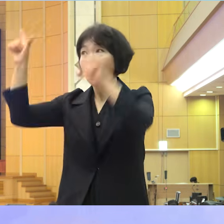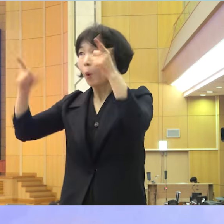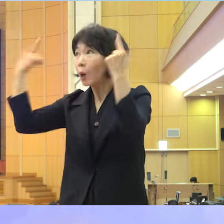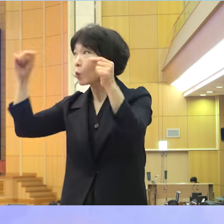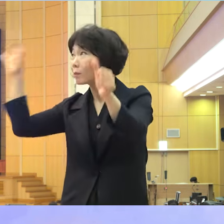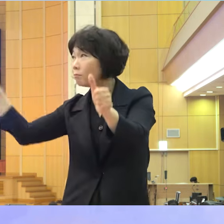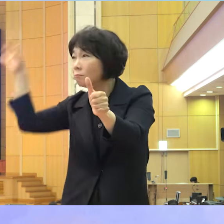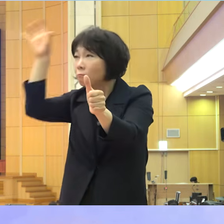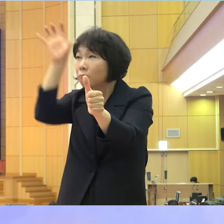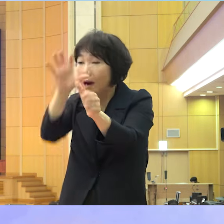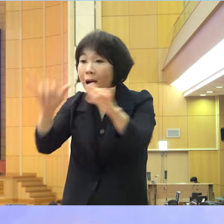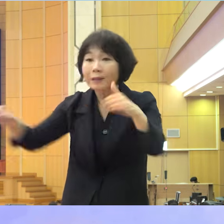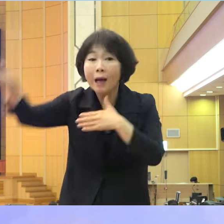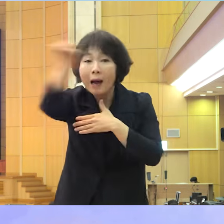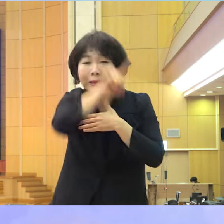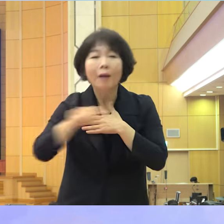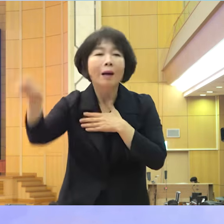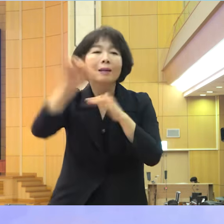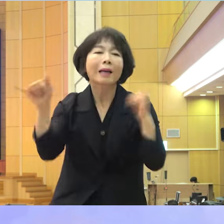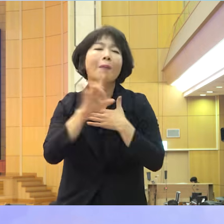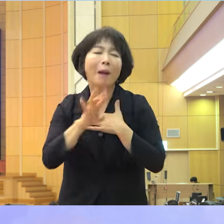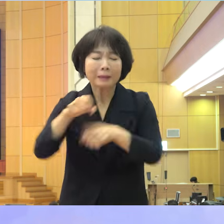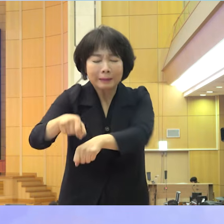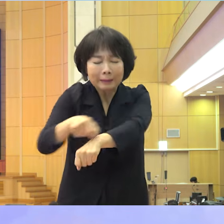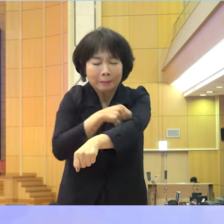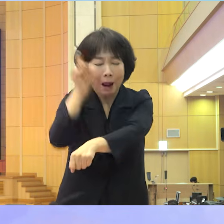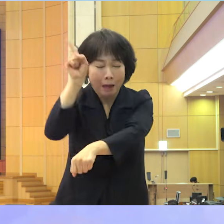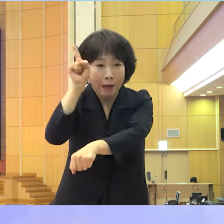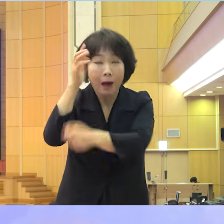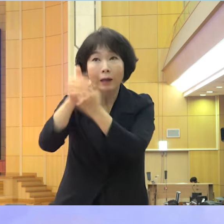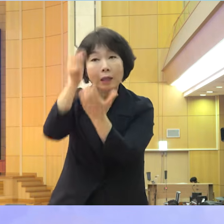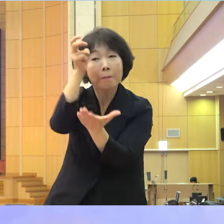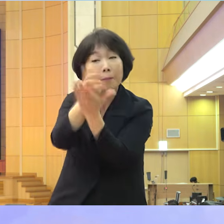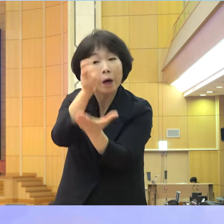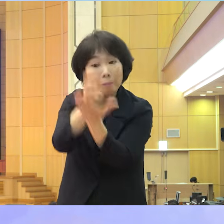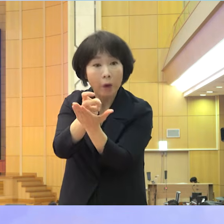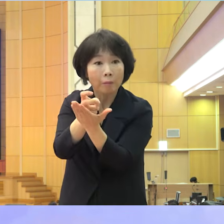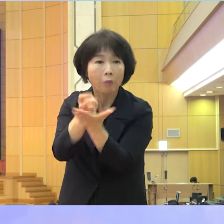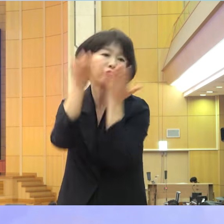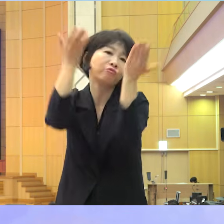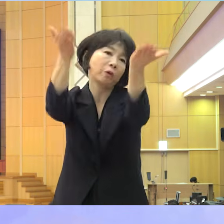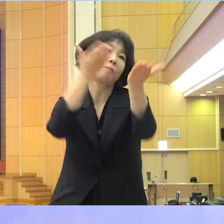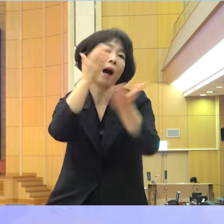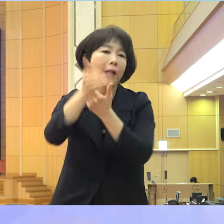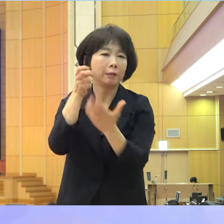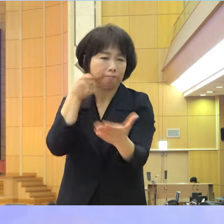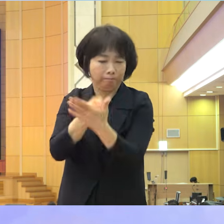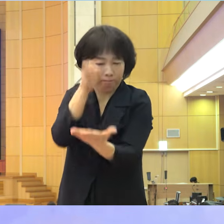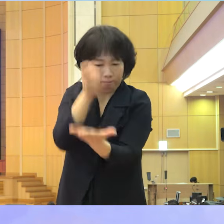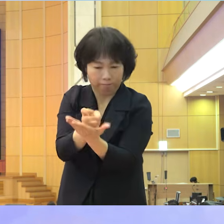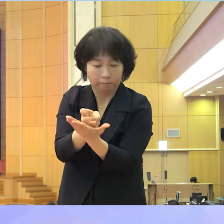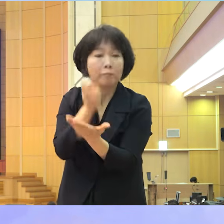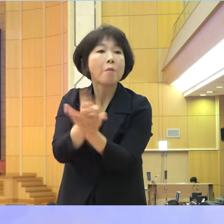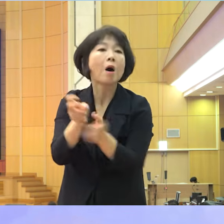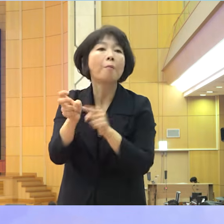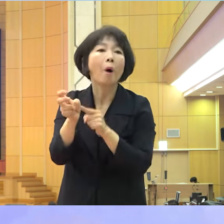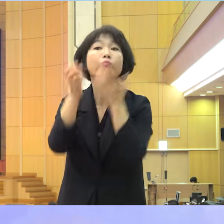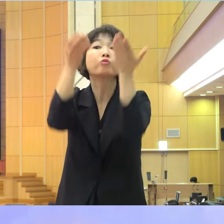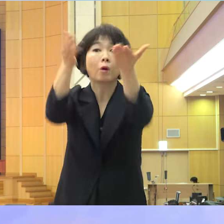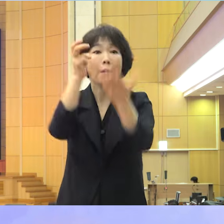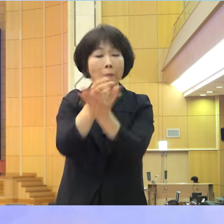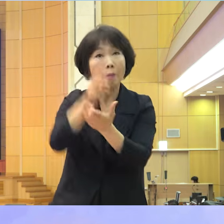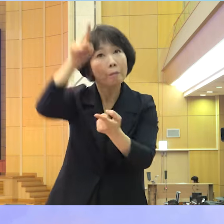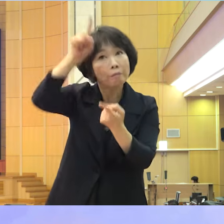모양으로 지음받은 사람에게만 특별히 하나님의 법, 율법을 주시고